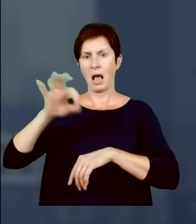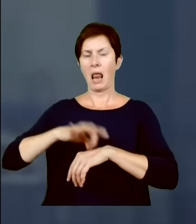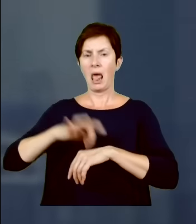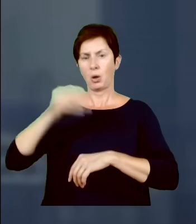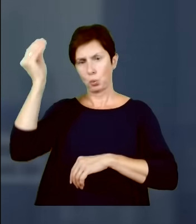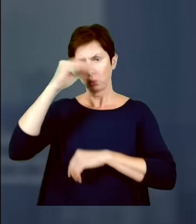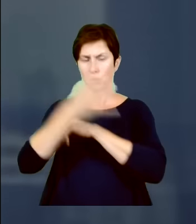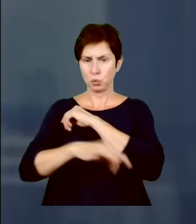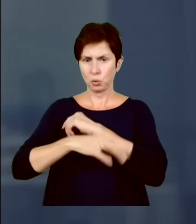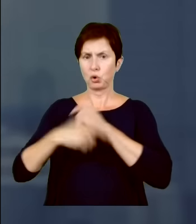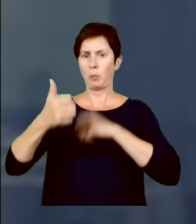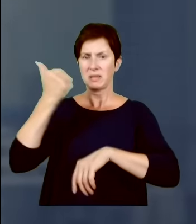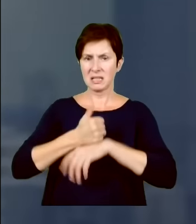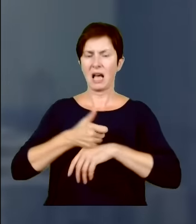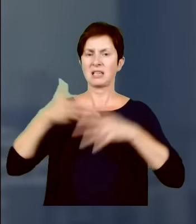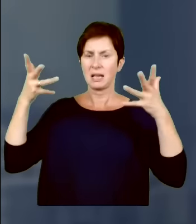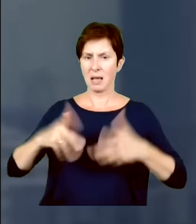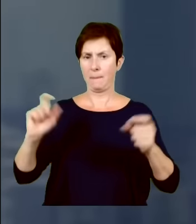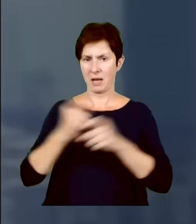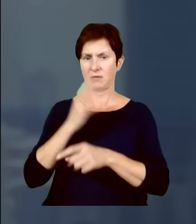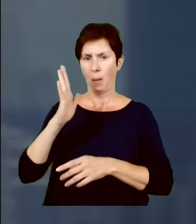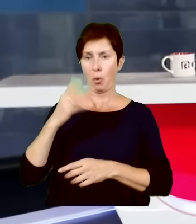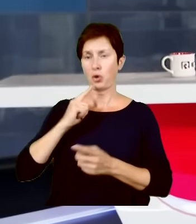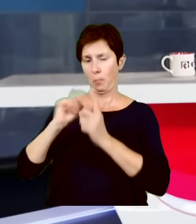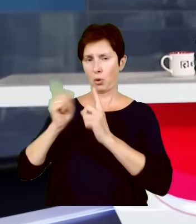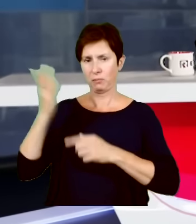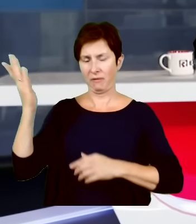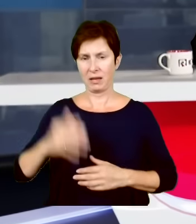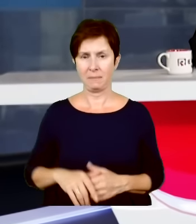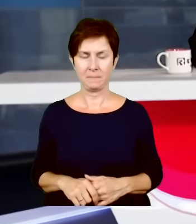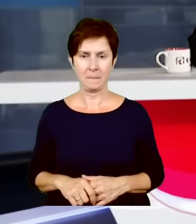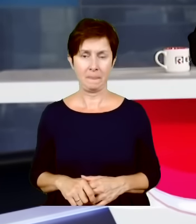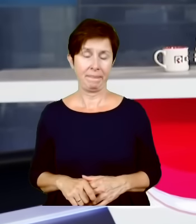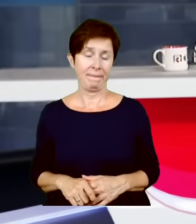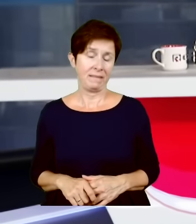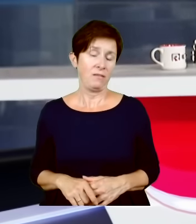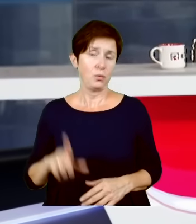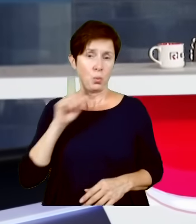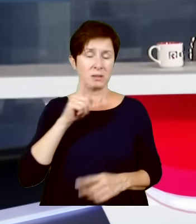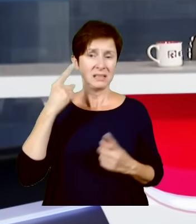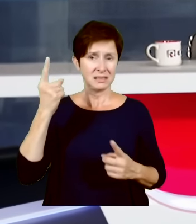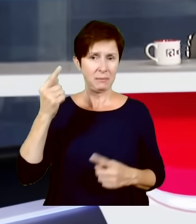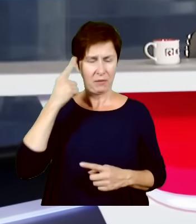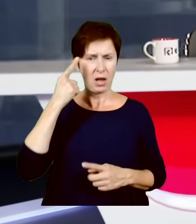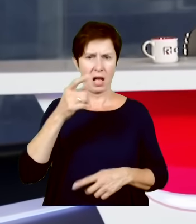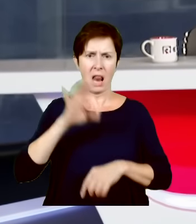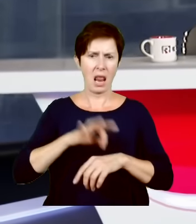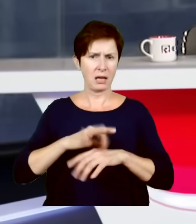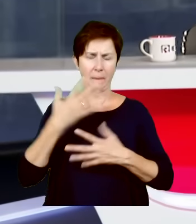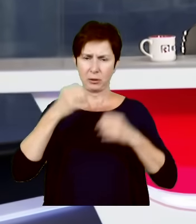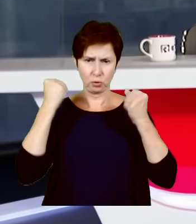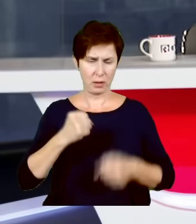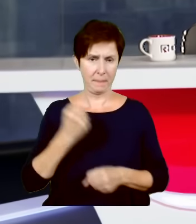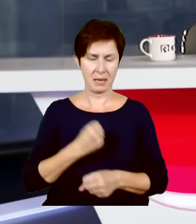warto był sami najpierw sami najpierw zobaczyli też jaka to jest bardzo ciężka praca i